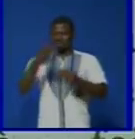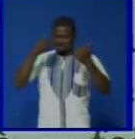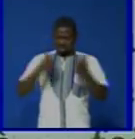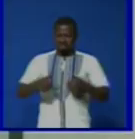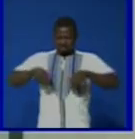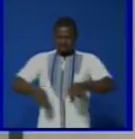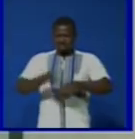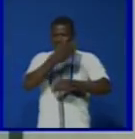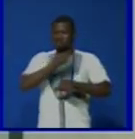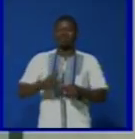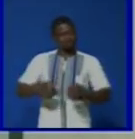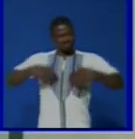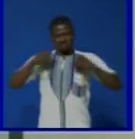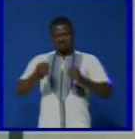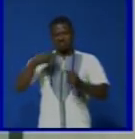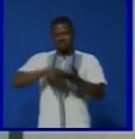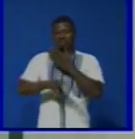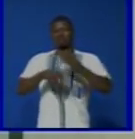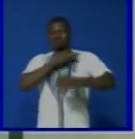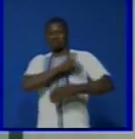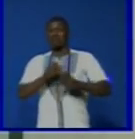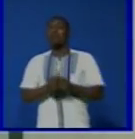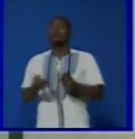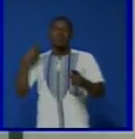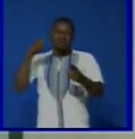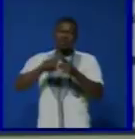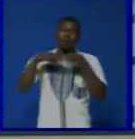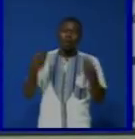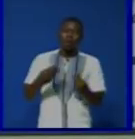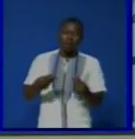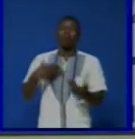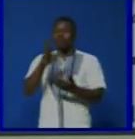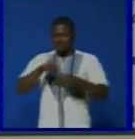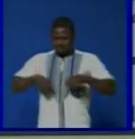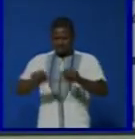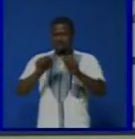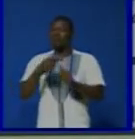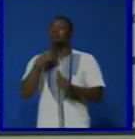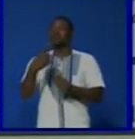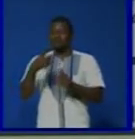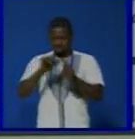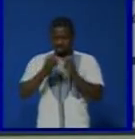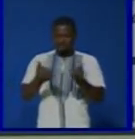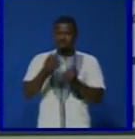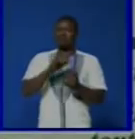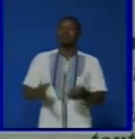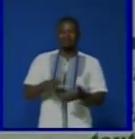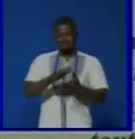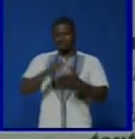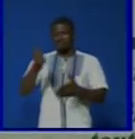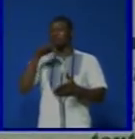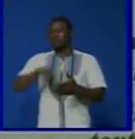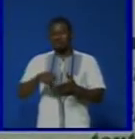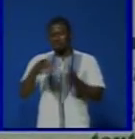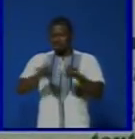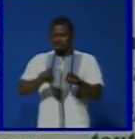moral. Jusqu'où ira la tragédie? Interrogation du journal Le Pays, qui croit aussi au projet de déstabilisation du pays. Il